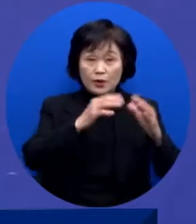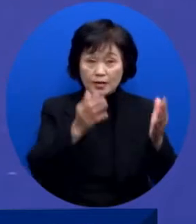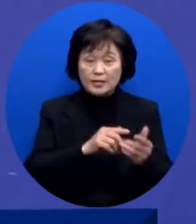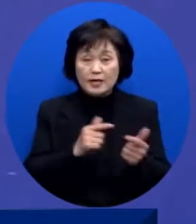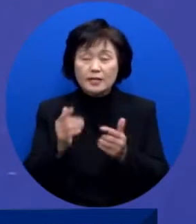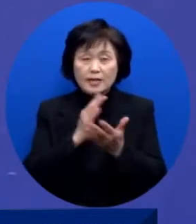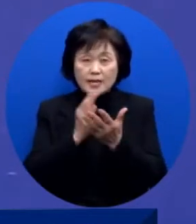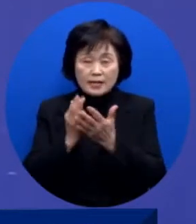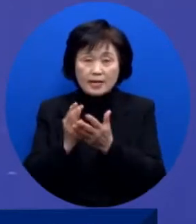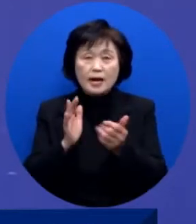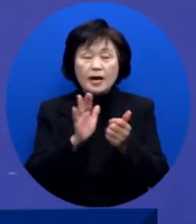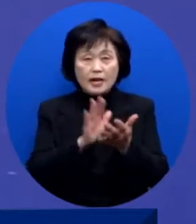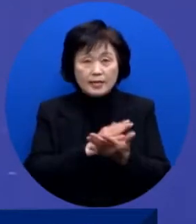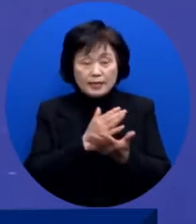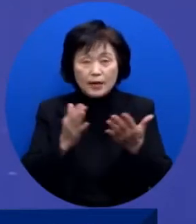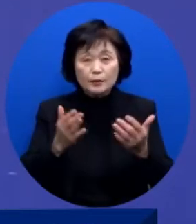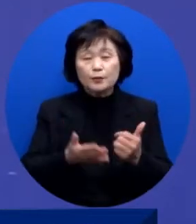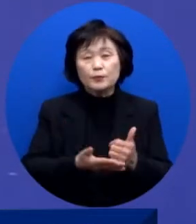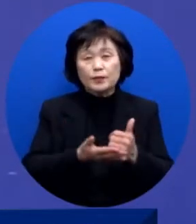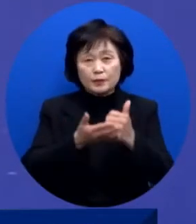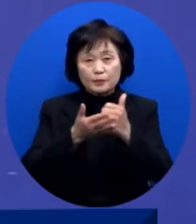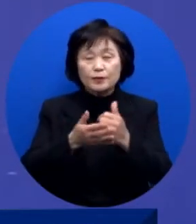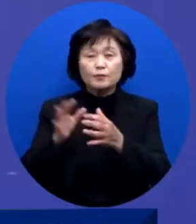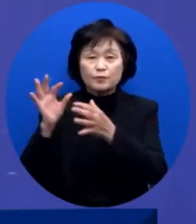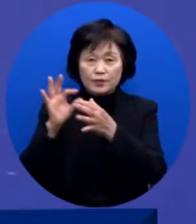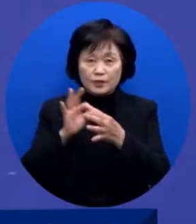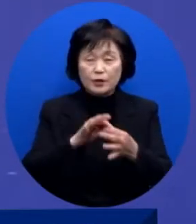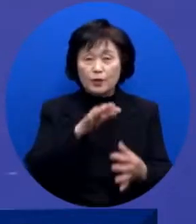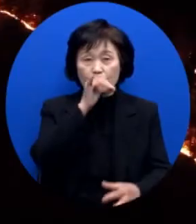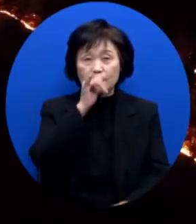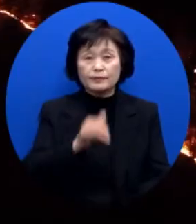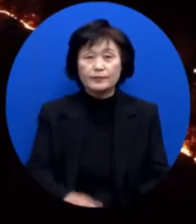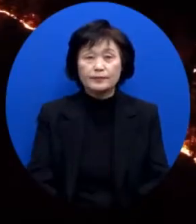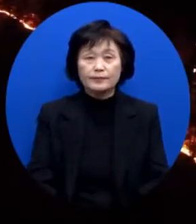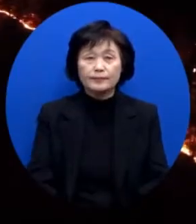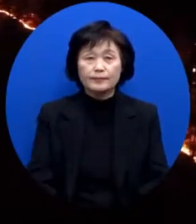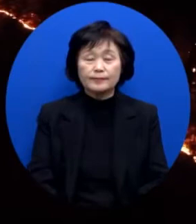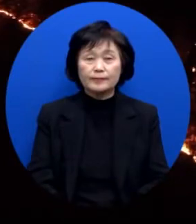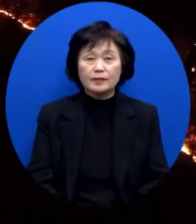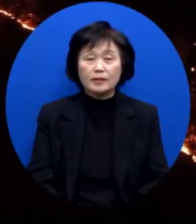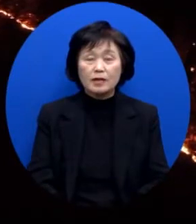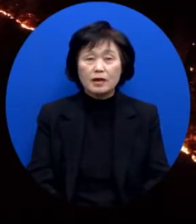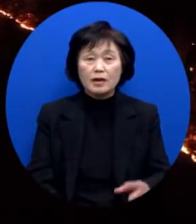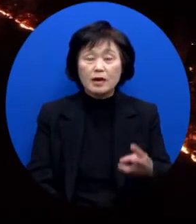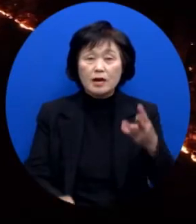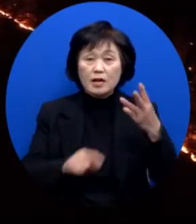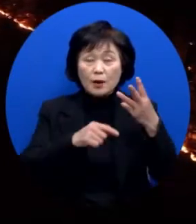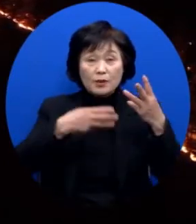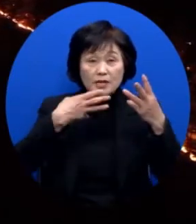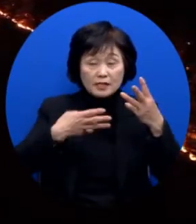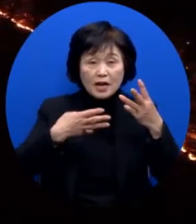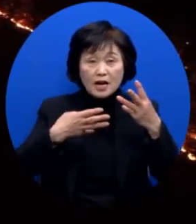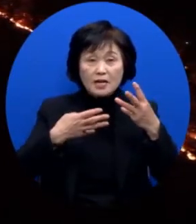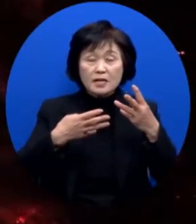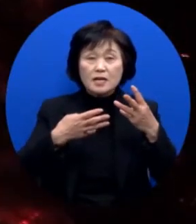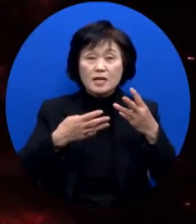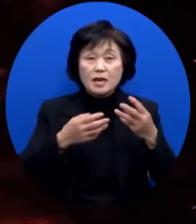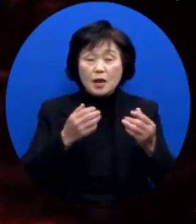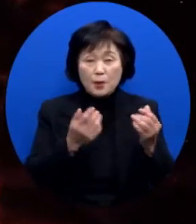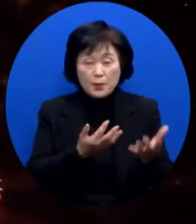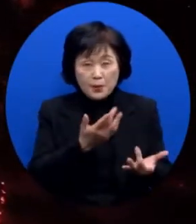나눔 과 섬김 을 이어가고 있습니다 소은 주기 됩니다 지난 4일 발생한 올 진 산불로